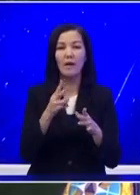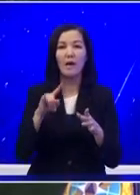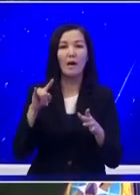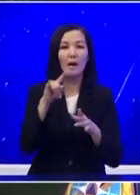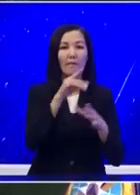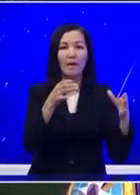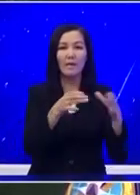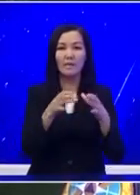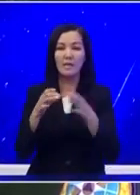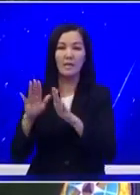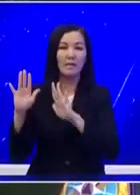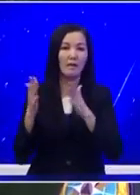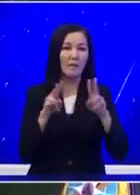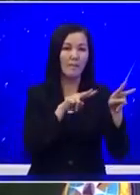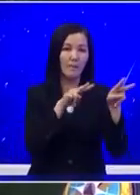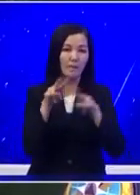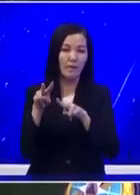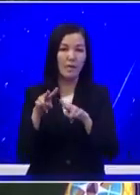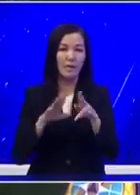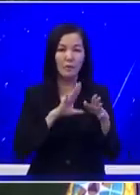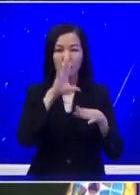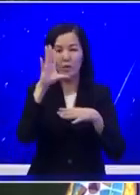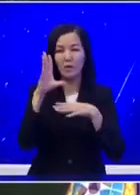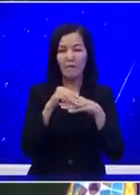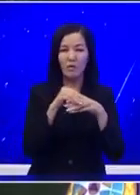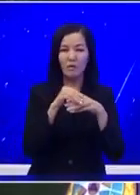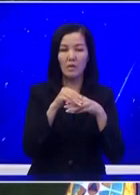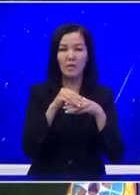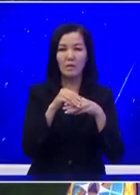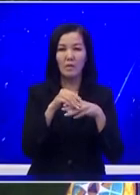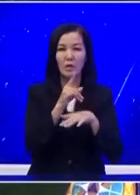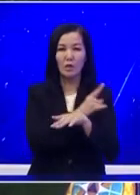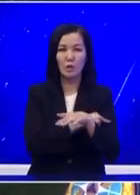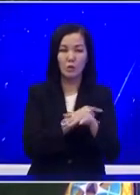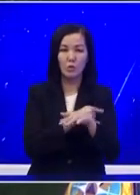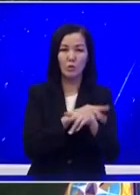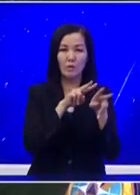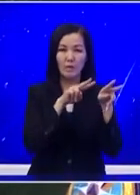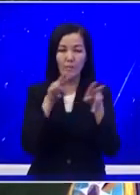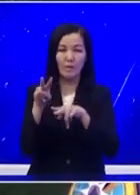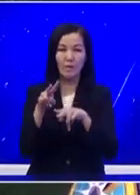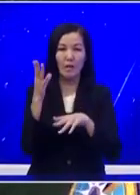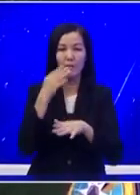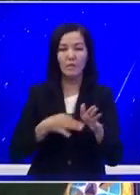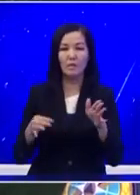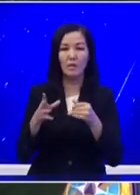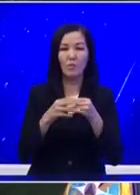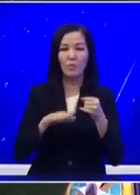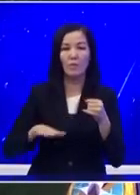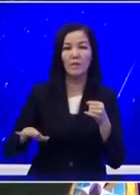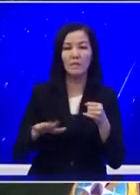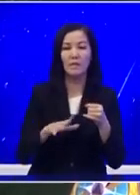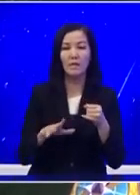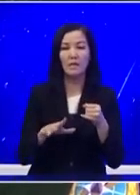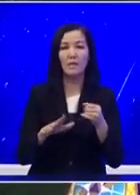от Казлесавиаохраны, которые круглосуточно осуществляют дежурство и патрулируют на территории Алматинской области. С ними у